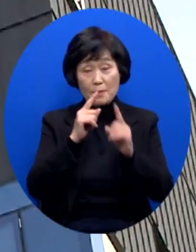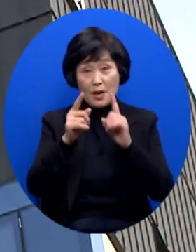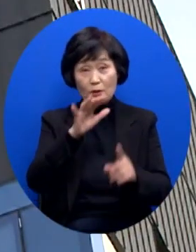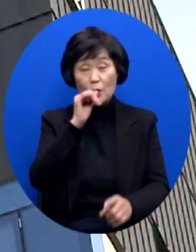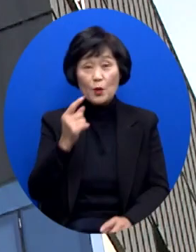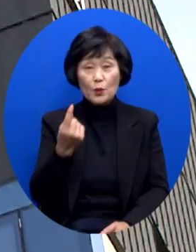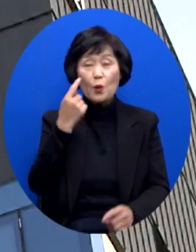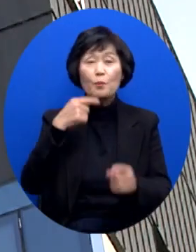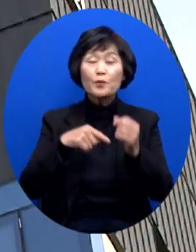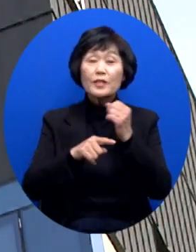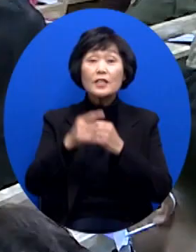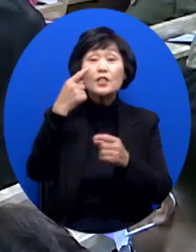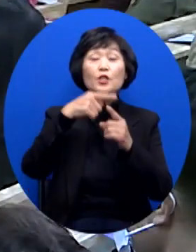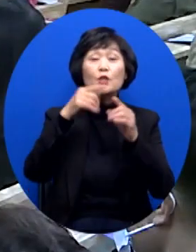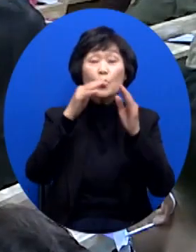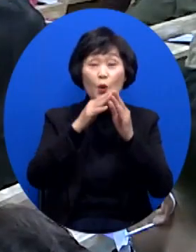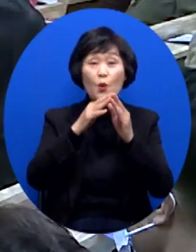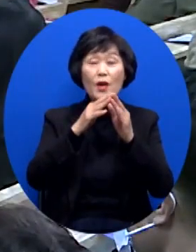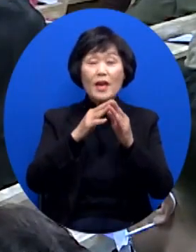교회는 면적